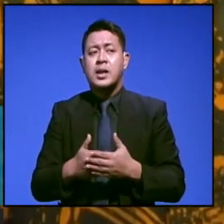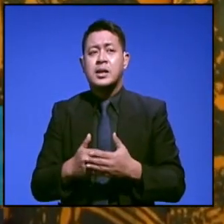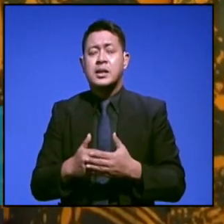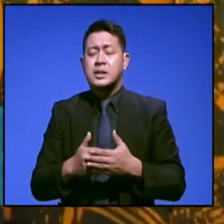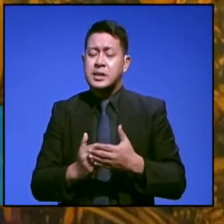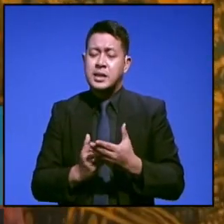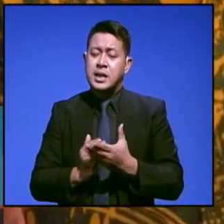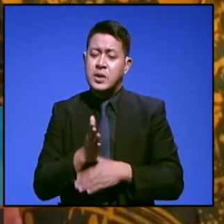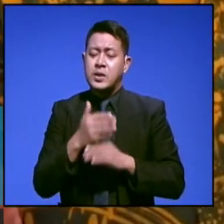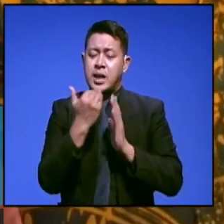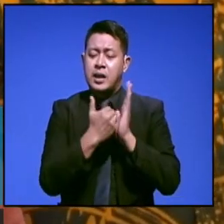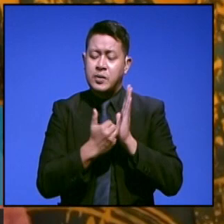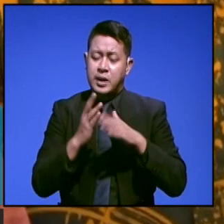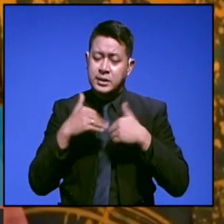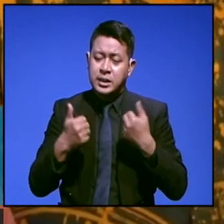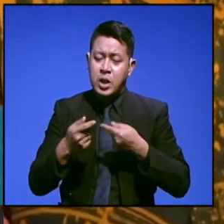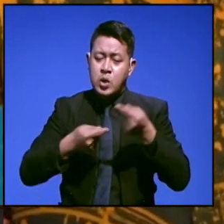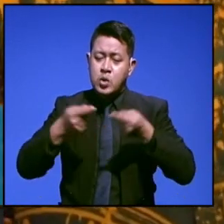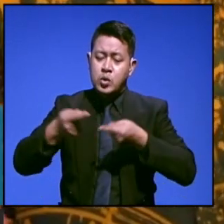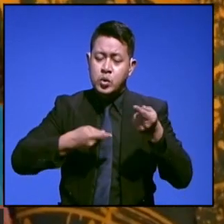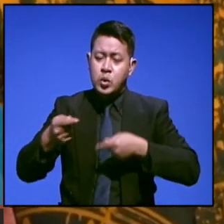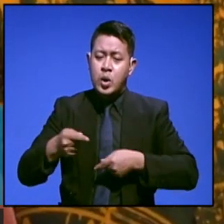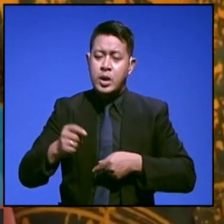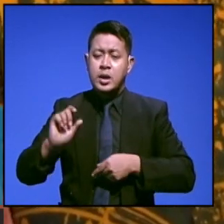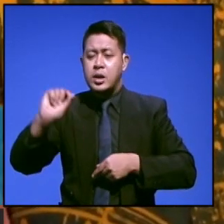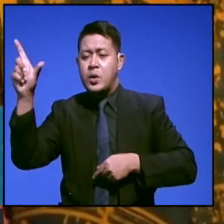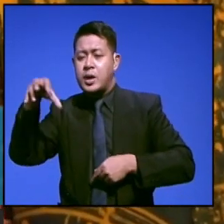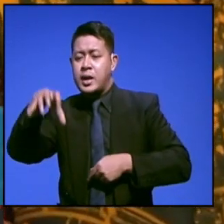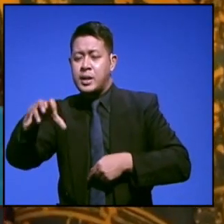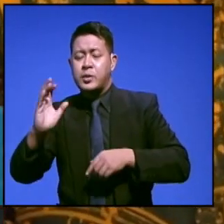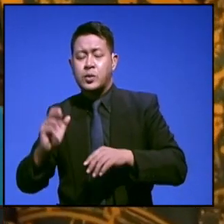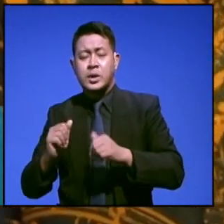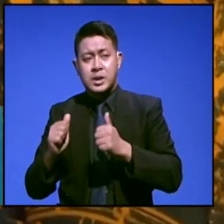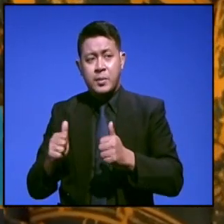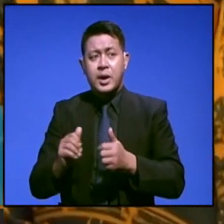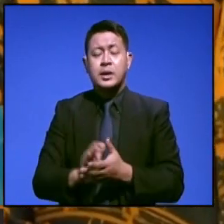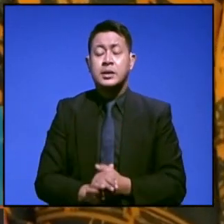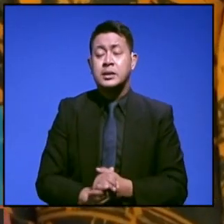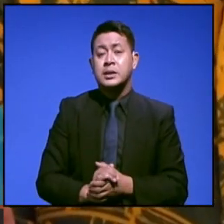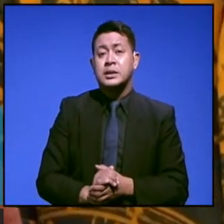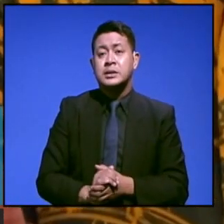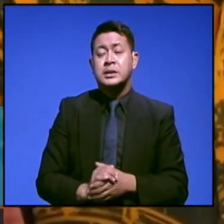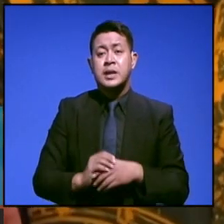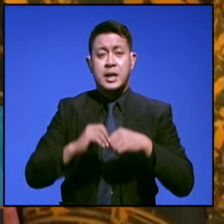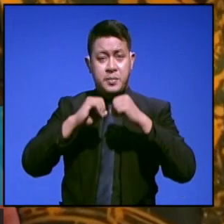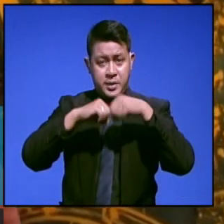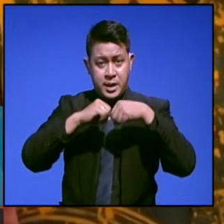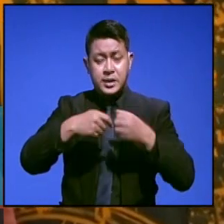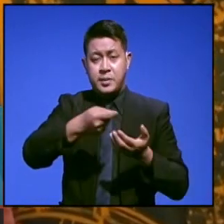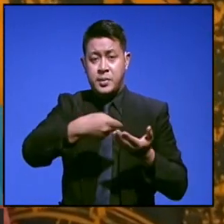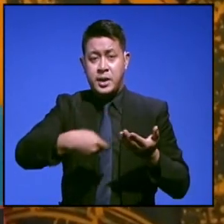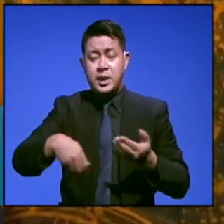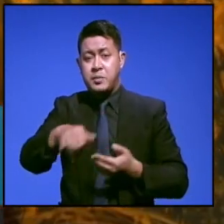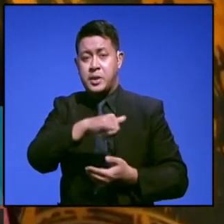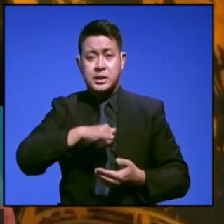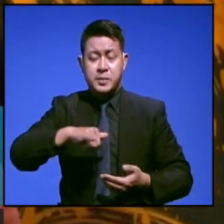melaksanakan protokol kesehatan, berdagang di luar tempat yang sudah disiapkan. Sehingga ada komitmen yang ditandatangani